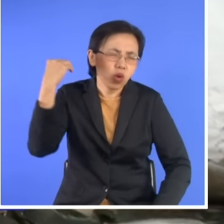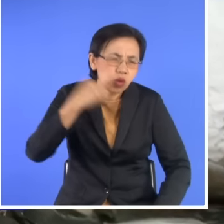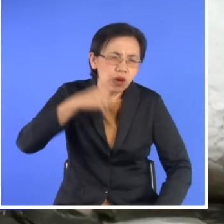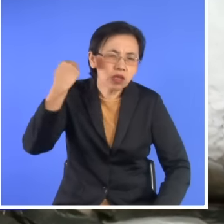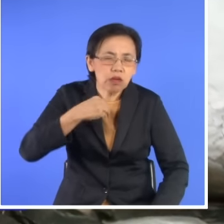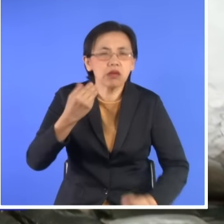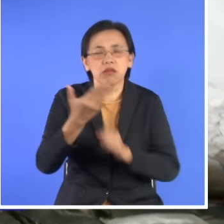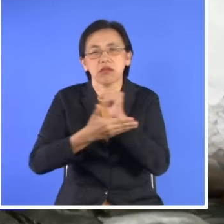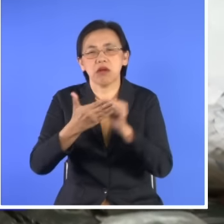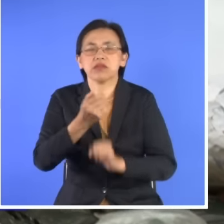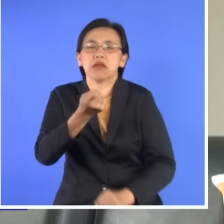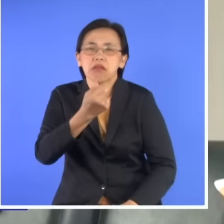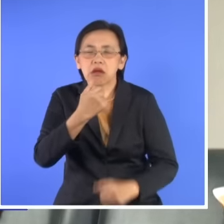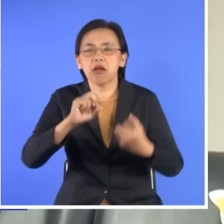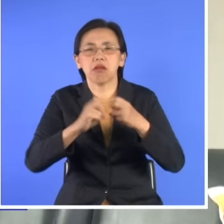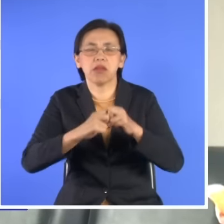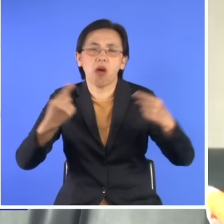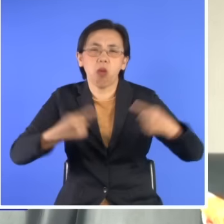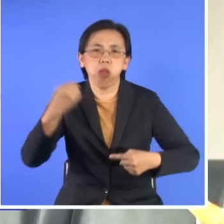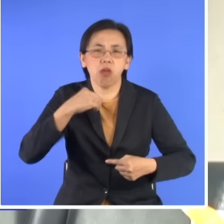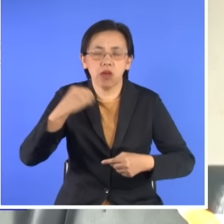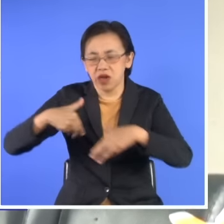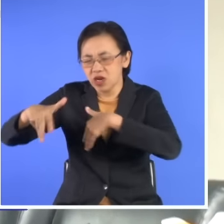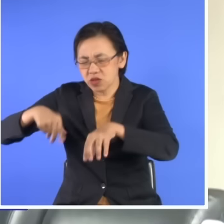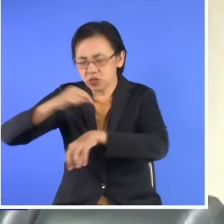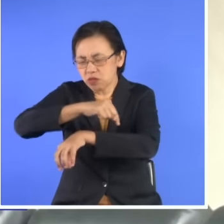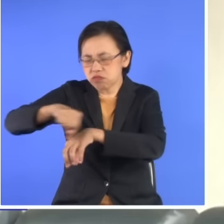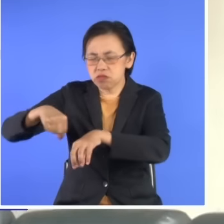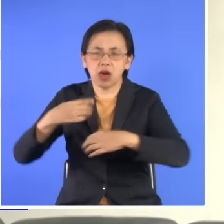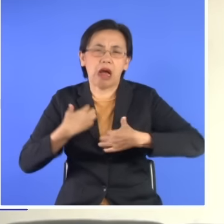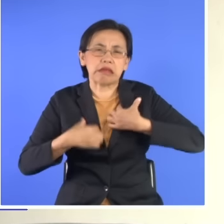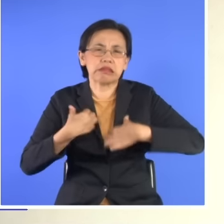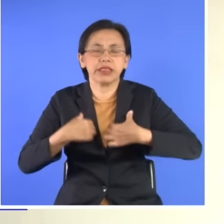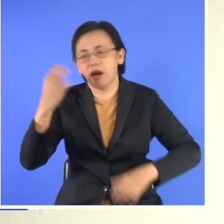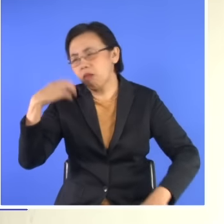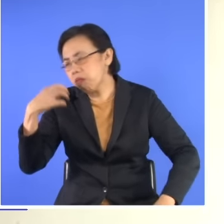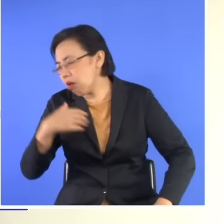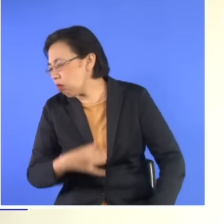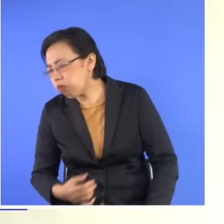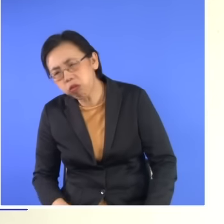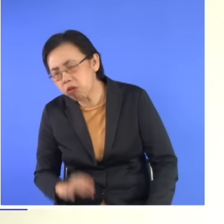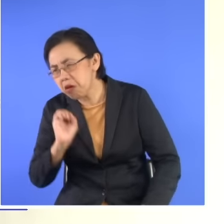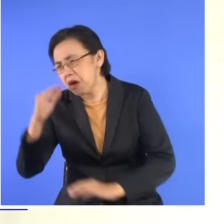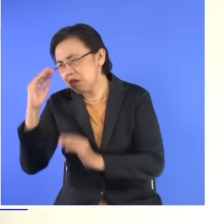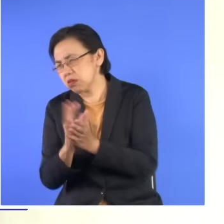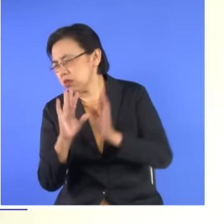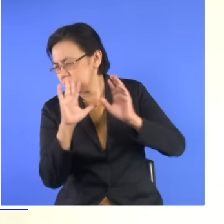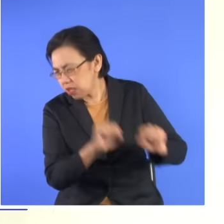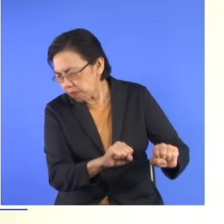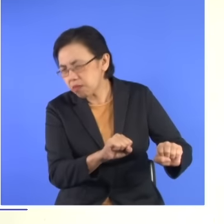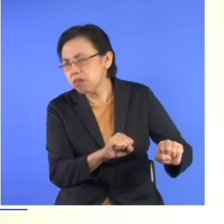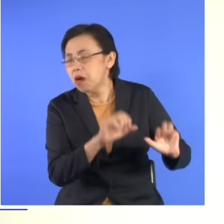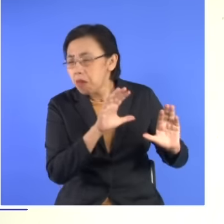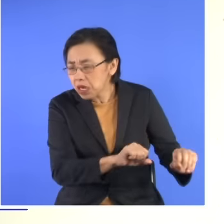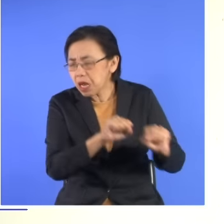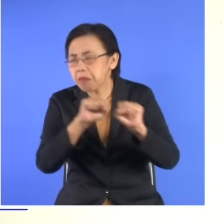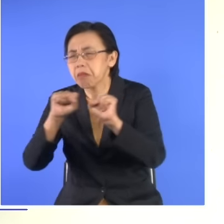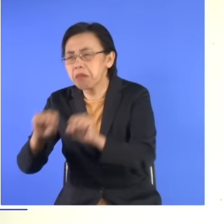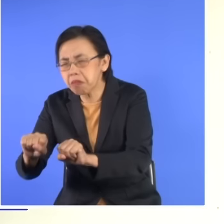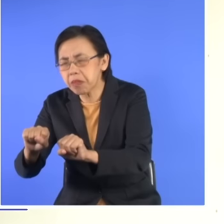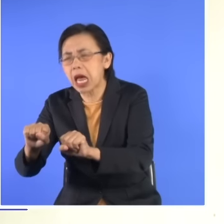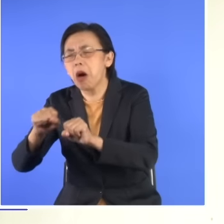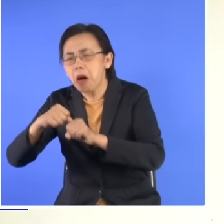ยาค่ะชาวบ้านแถวนั้นเขาก็เอือมระอากันไปหมดเคยแจ้งตำรวจมาให้ตรวจปัสสาวะแล้วก็ไปจับดำเนินคดีไปแล้วด้วยสักพักก็ปล่อยตัว